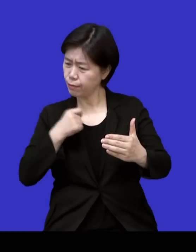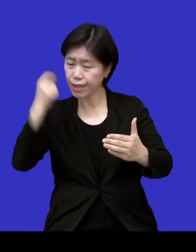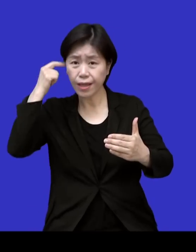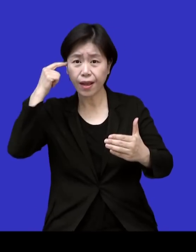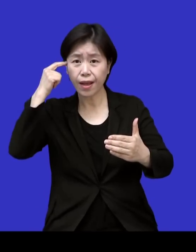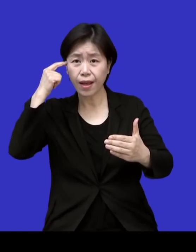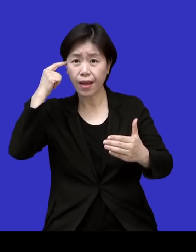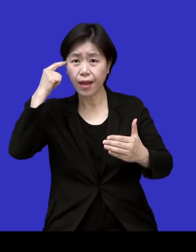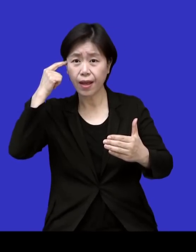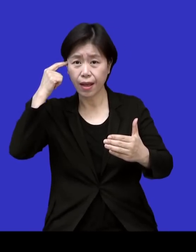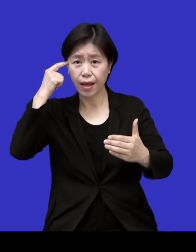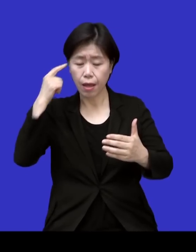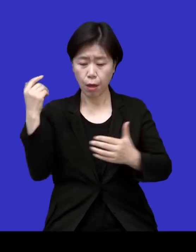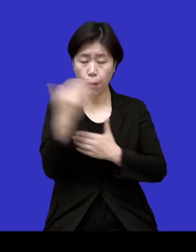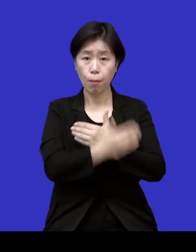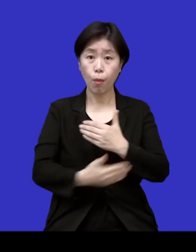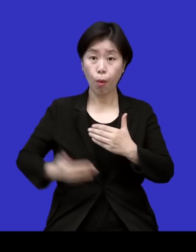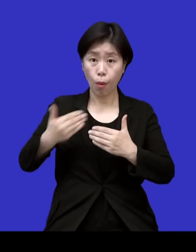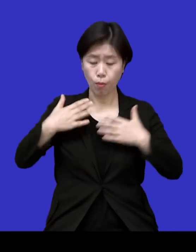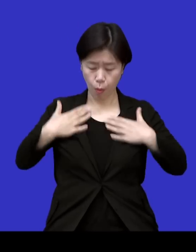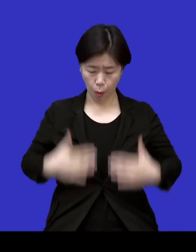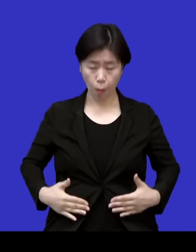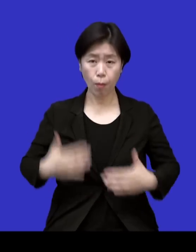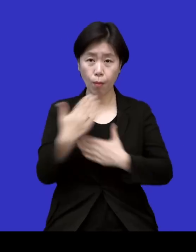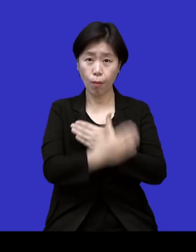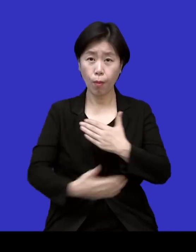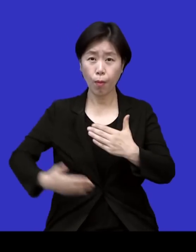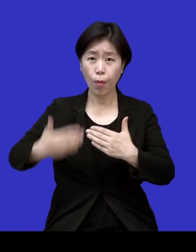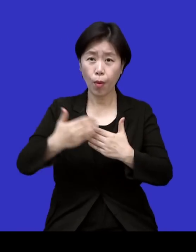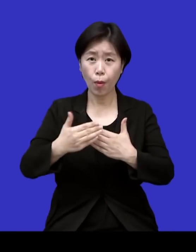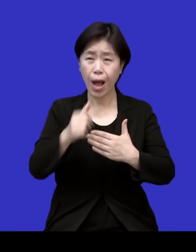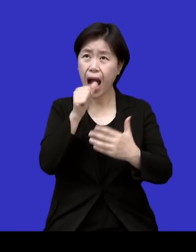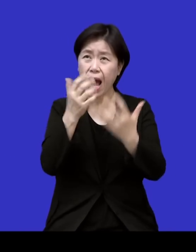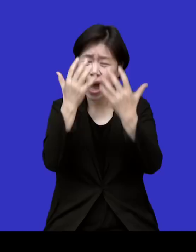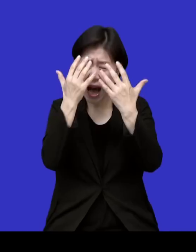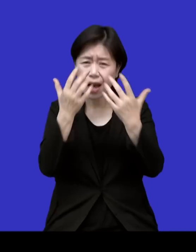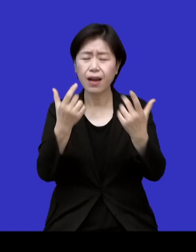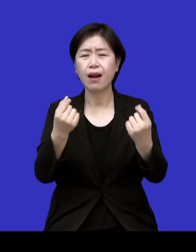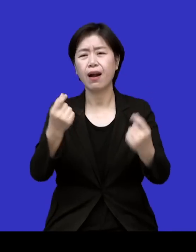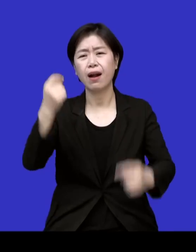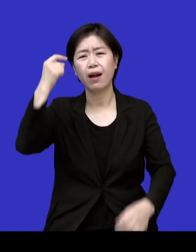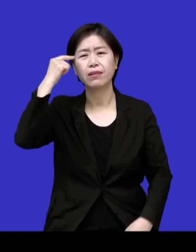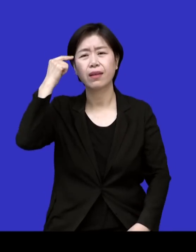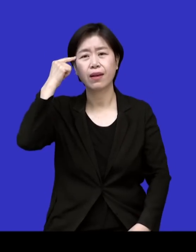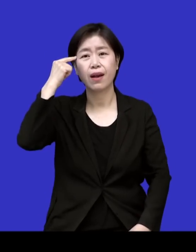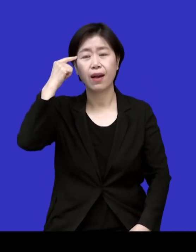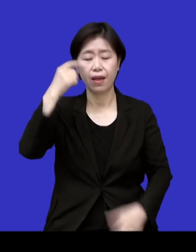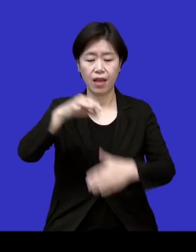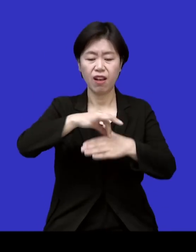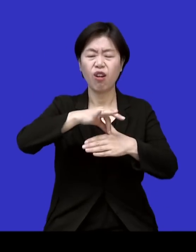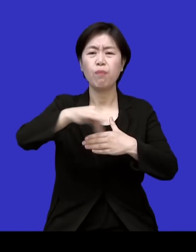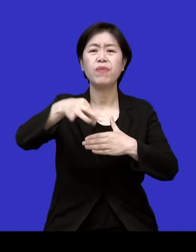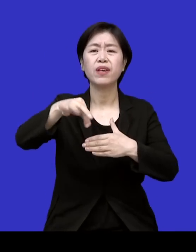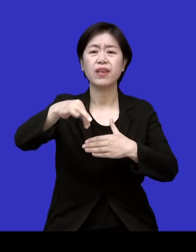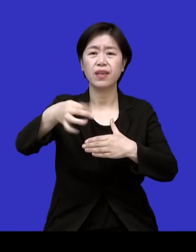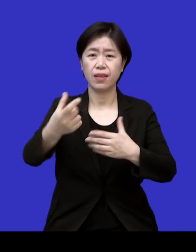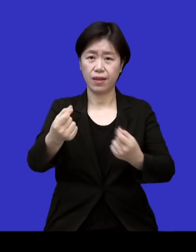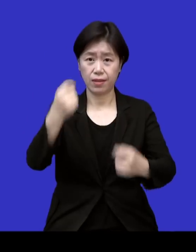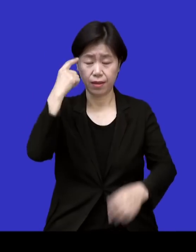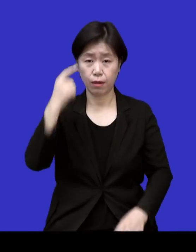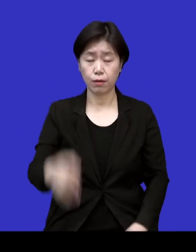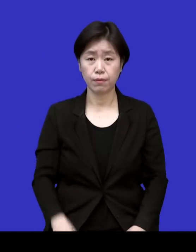거예요. 어디도 정말 평생의 감옥에 갇혀 있는. 예. 그래서 제가 오죽하면 제 몸을 껍데기라고 표현을 했어요.